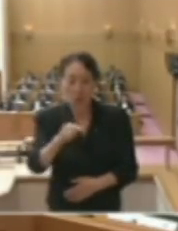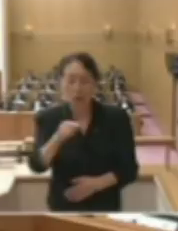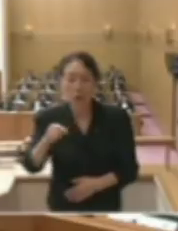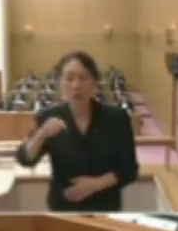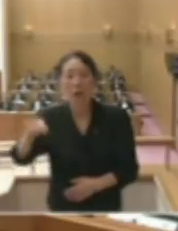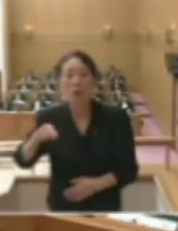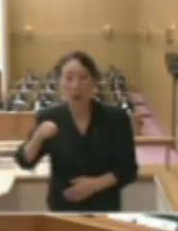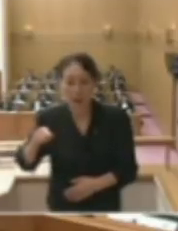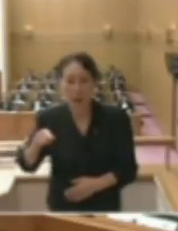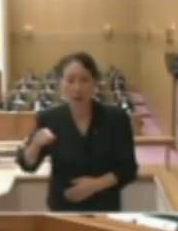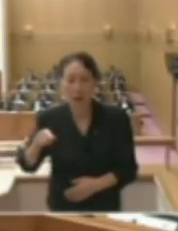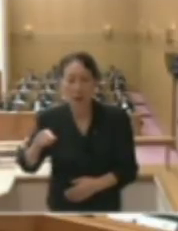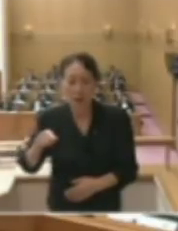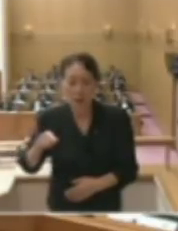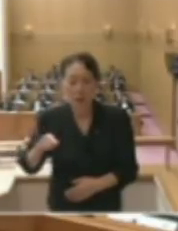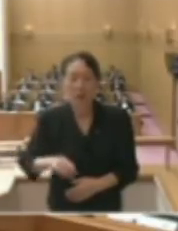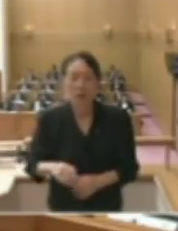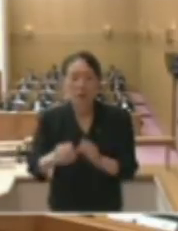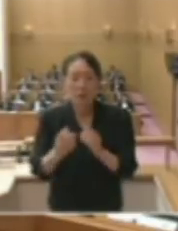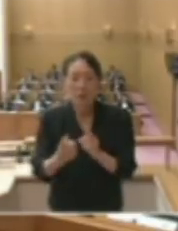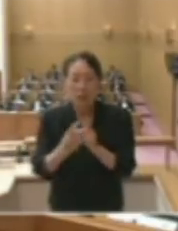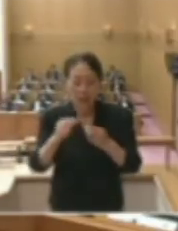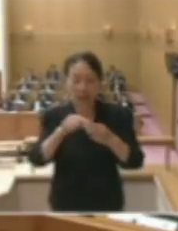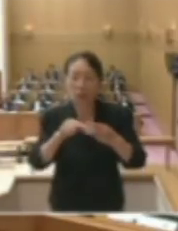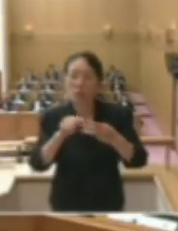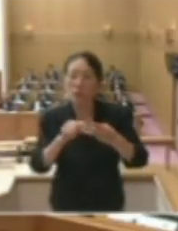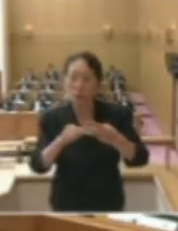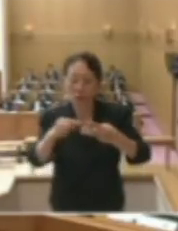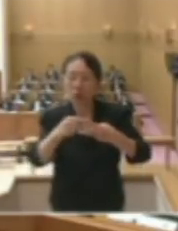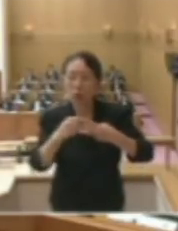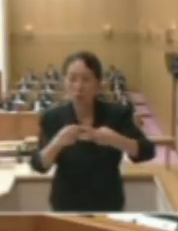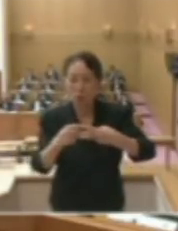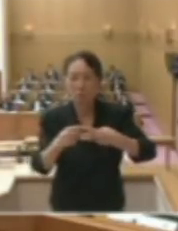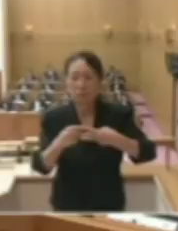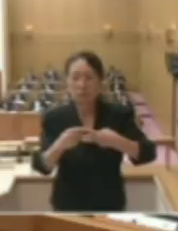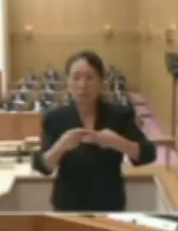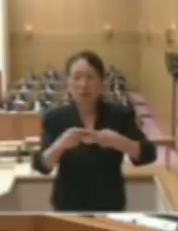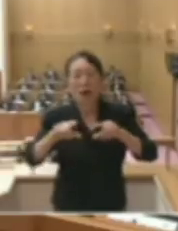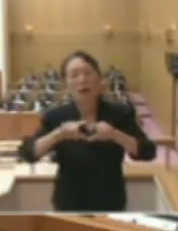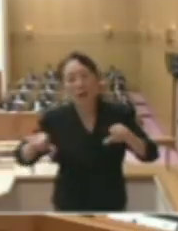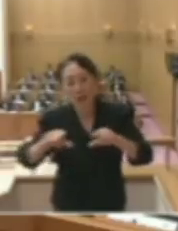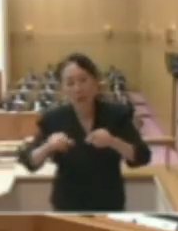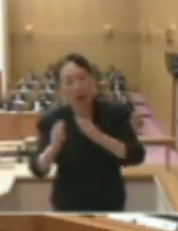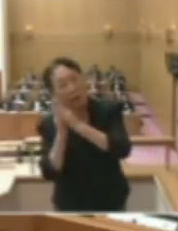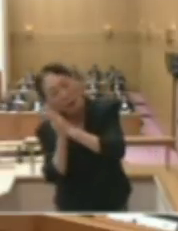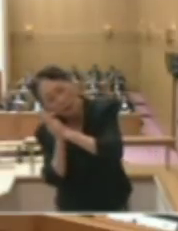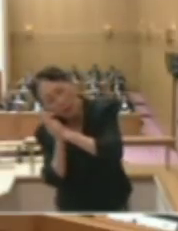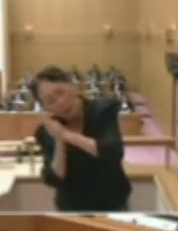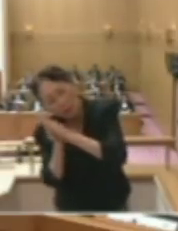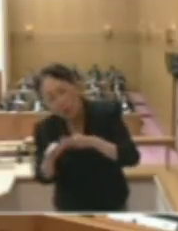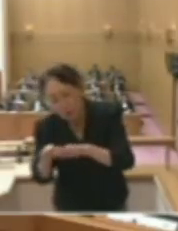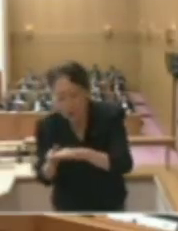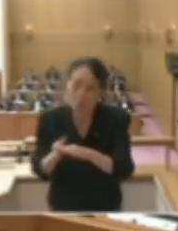う時間1分ですからコメントだけします。3点伸びます。1つは、 当たり前、寝た子を起こすなと、